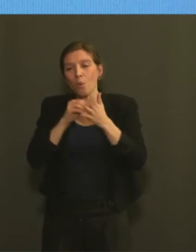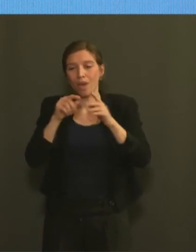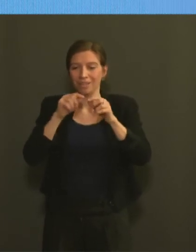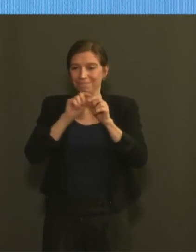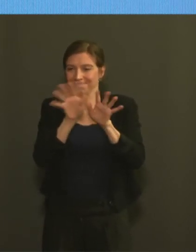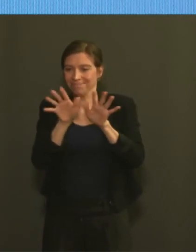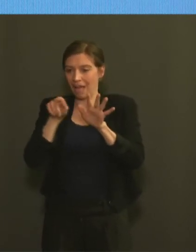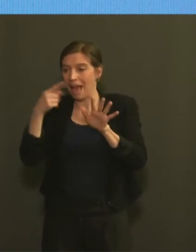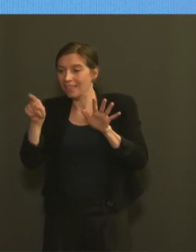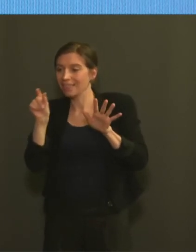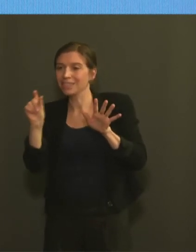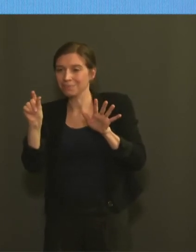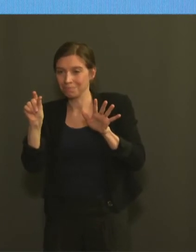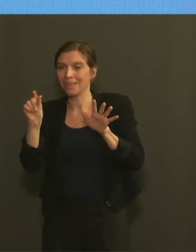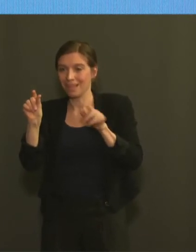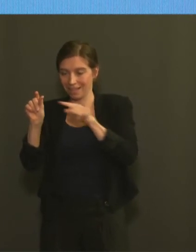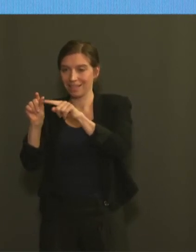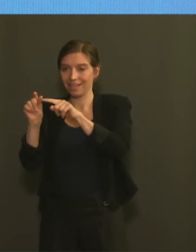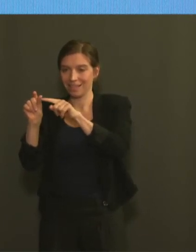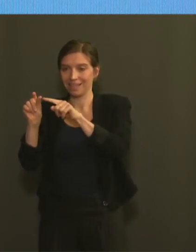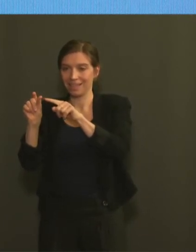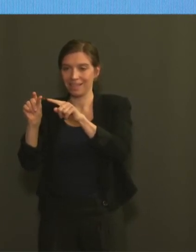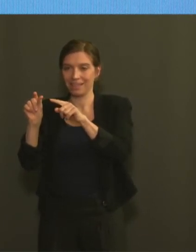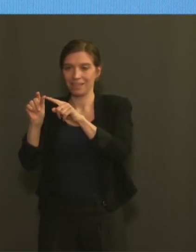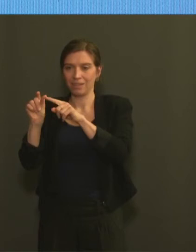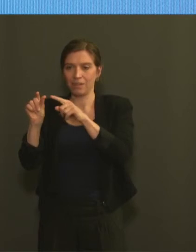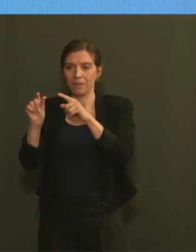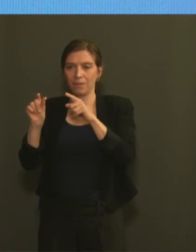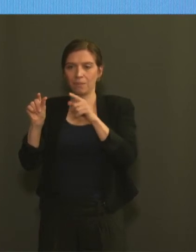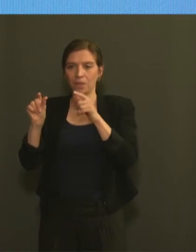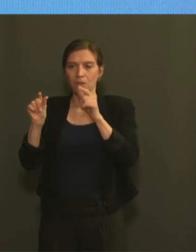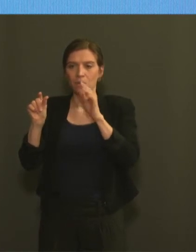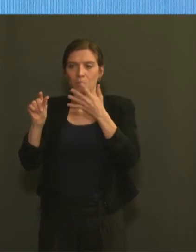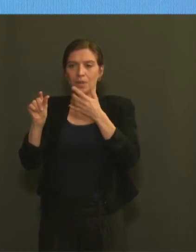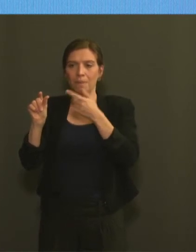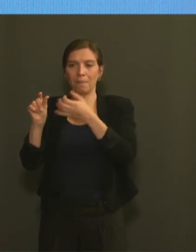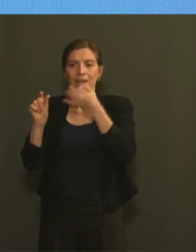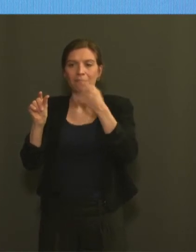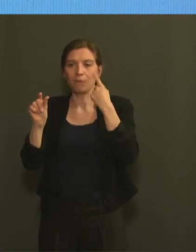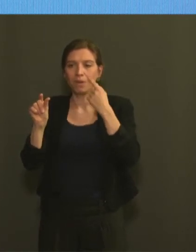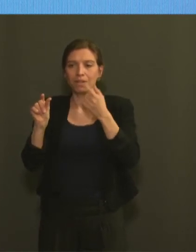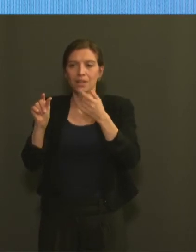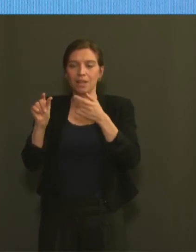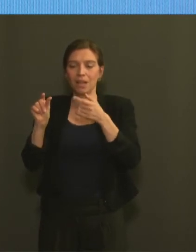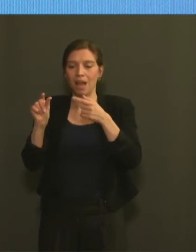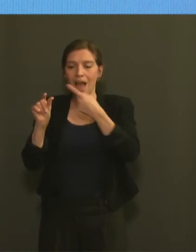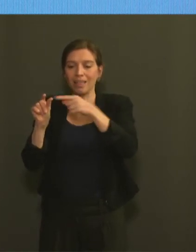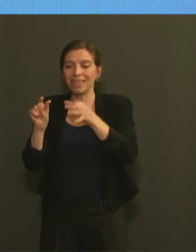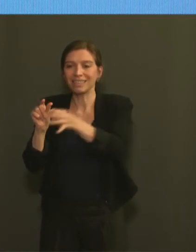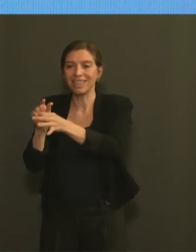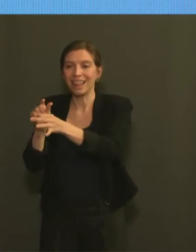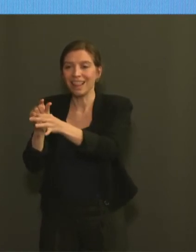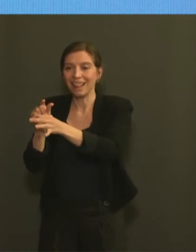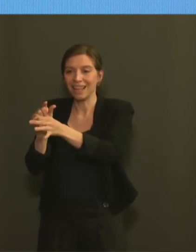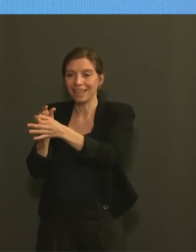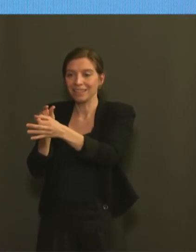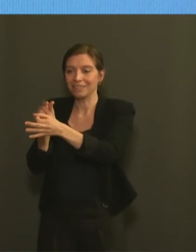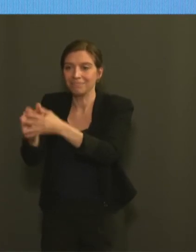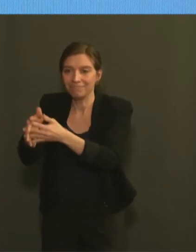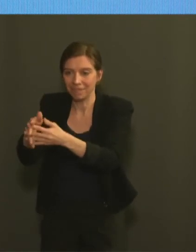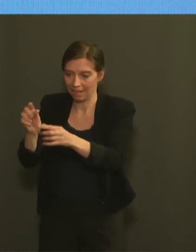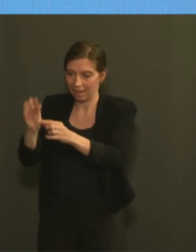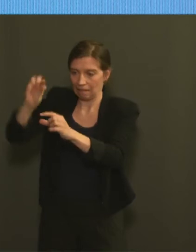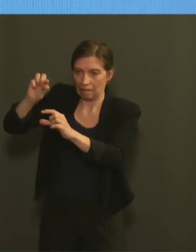forêt de feuillus sont décimés bineta dring observatoire mais au public obasi franco pyotr simula si ce